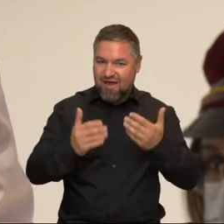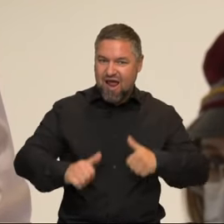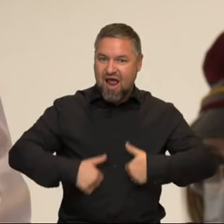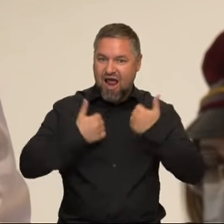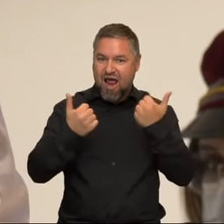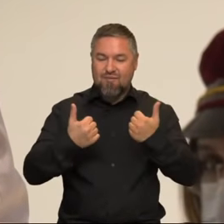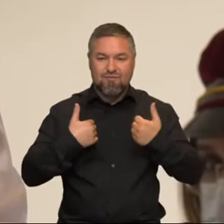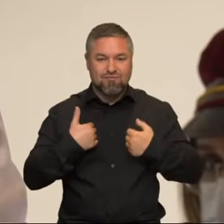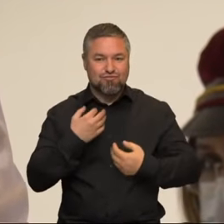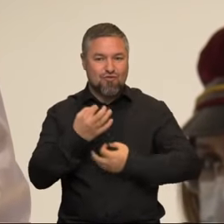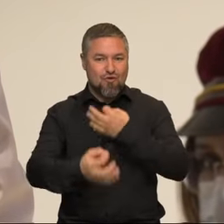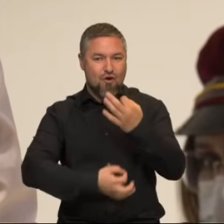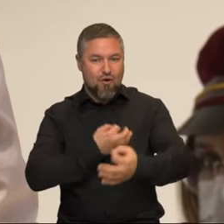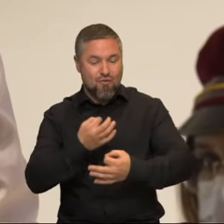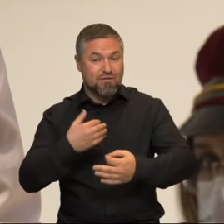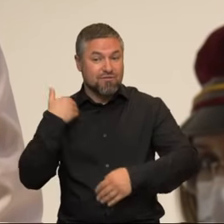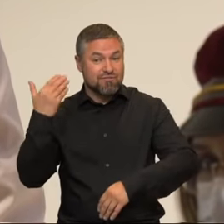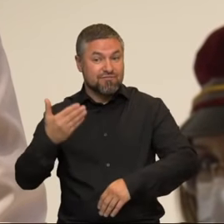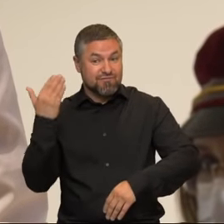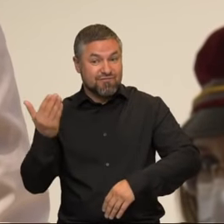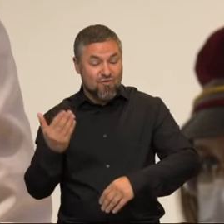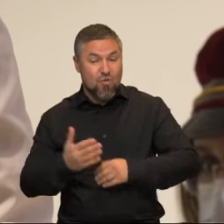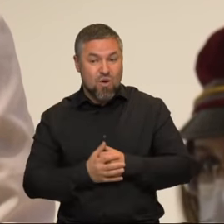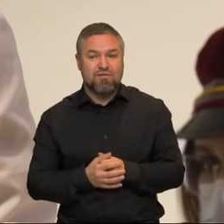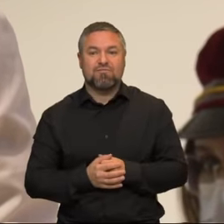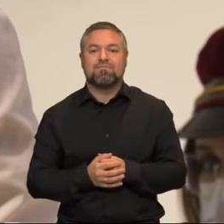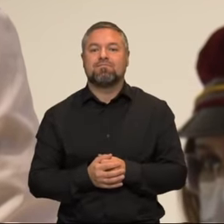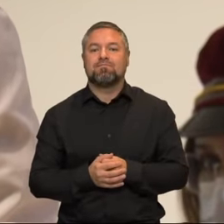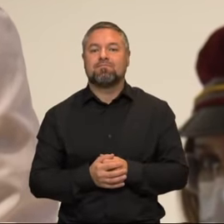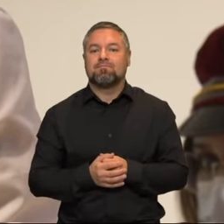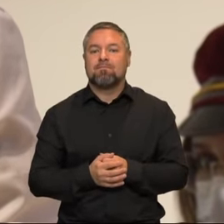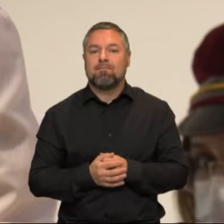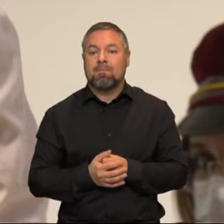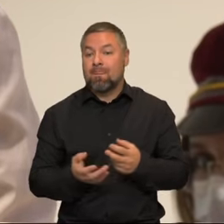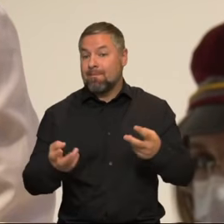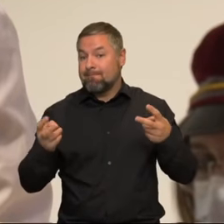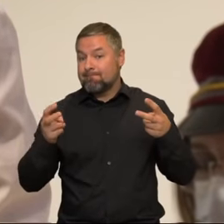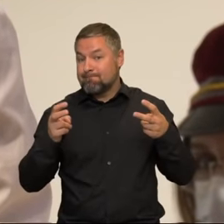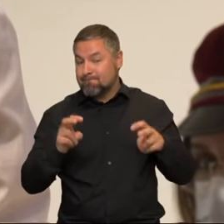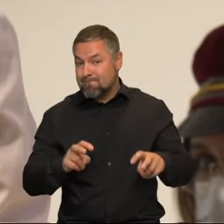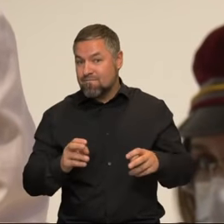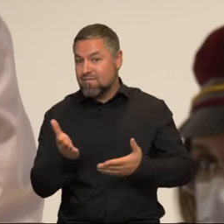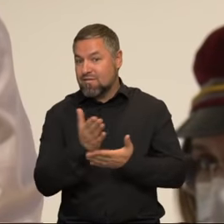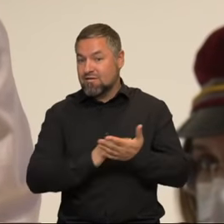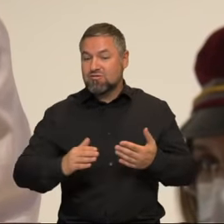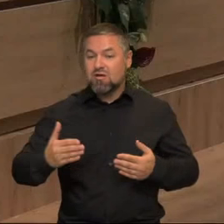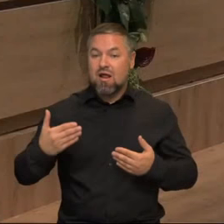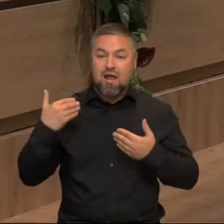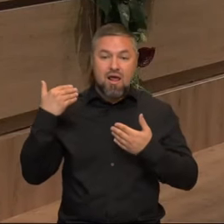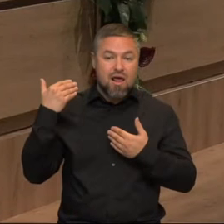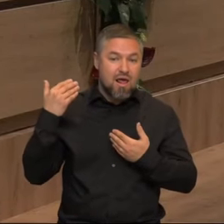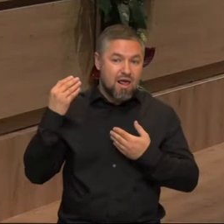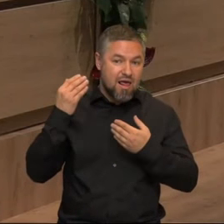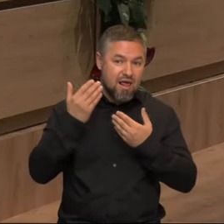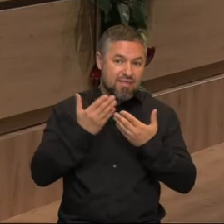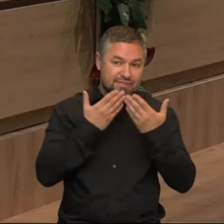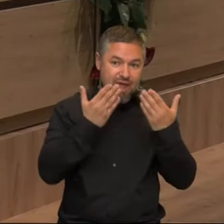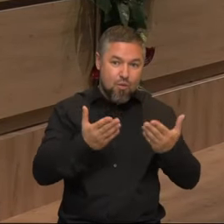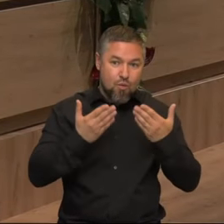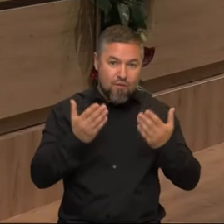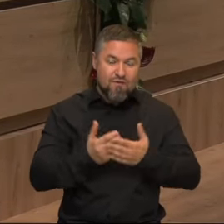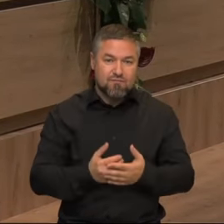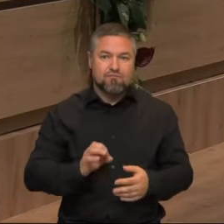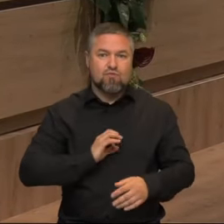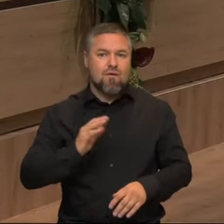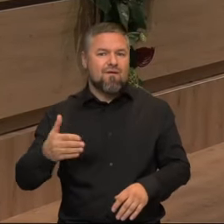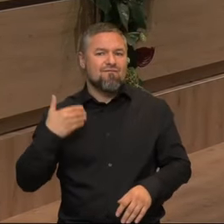tradycji stało się zadość i w wykładzie inauguracyjnym pojawiła się część naukowa. W